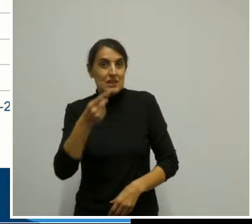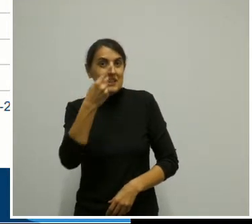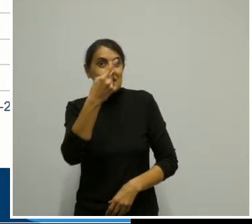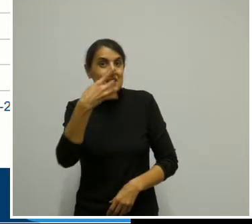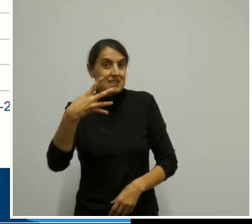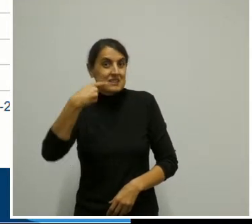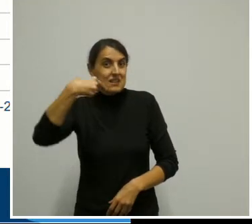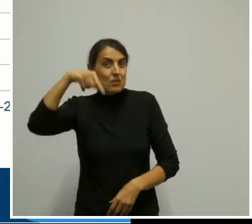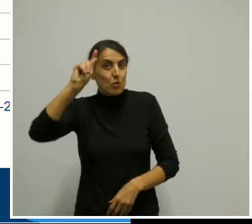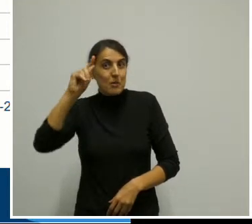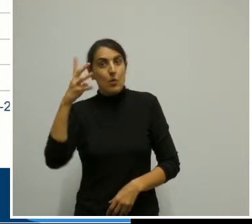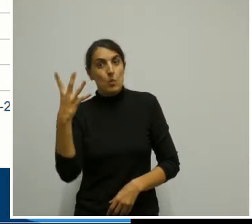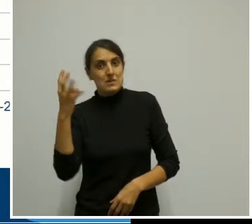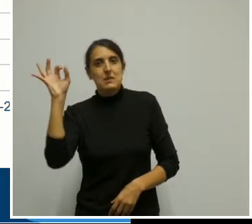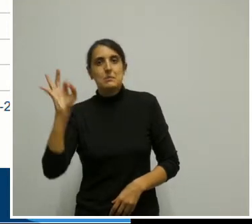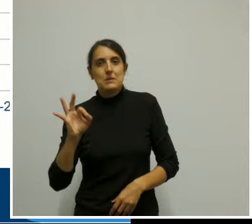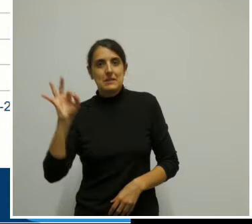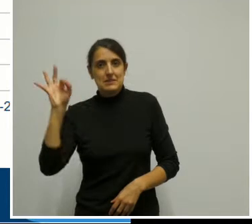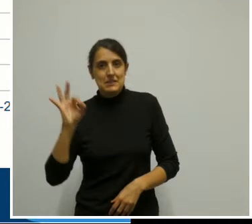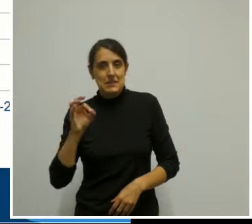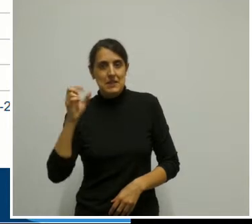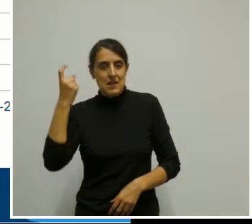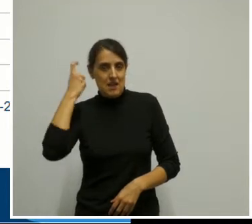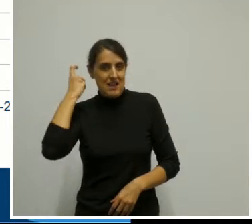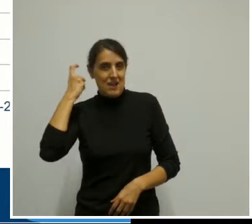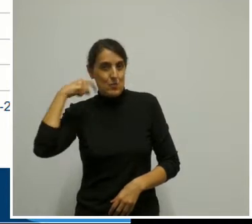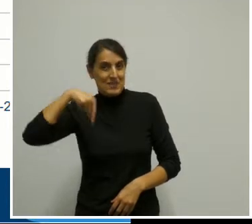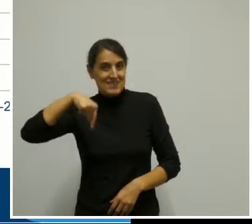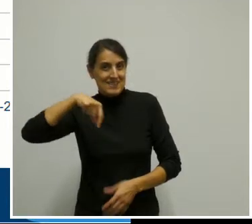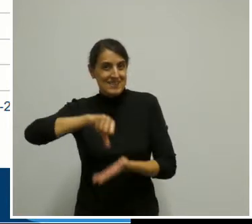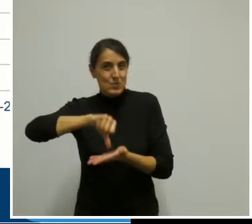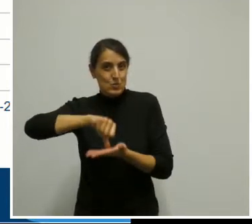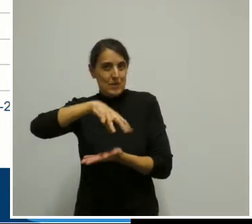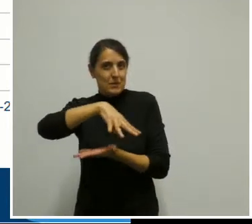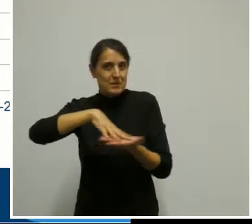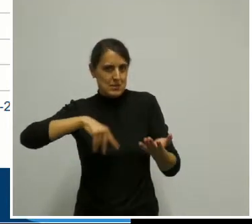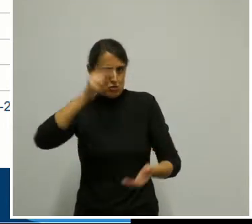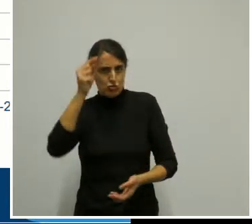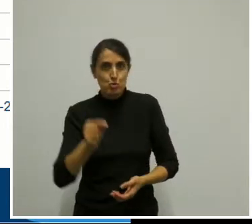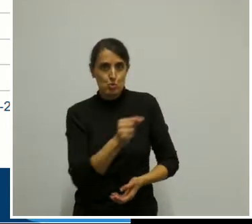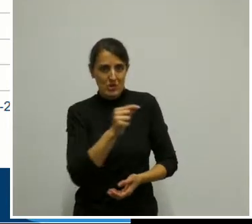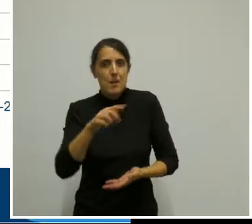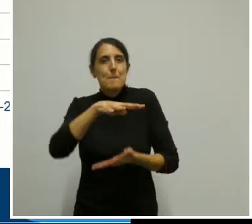15,4% dels alumnes a Barcelona, en total, sí.